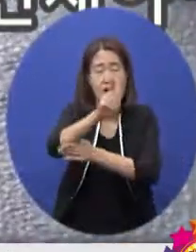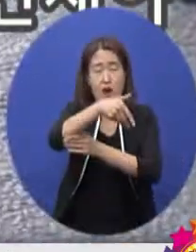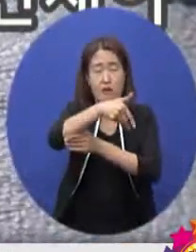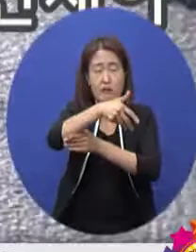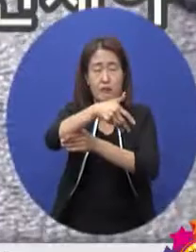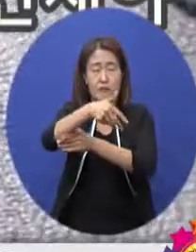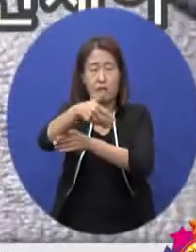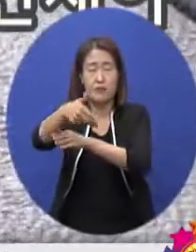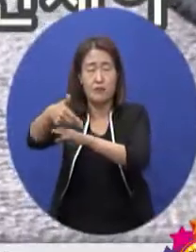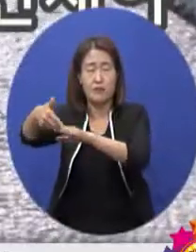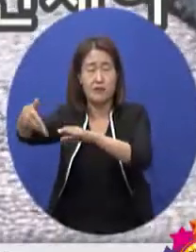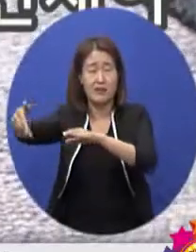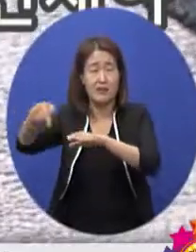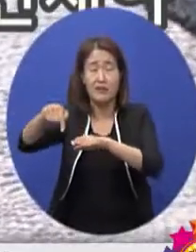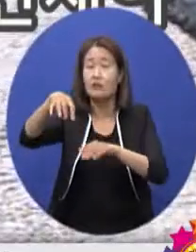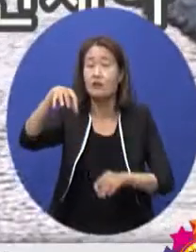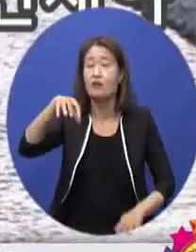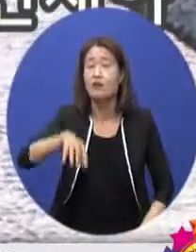갈대밭에